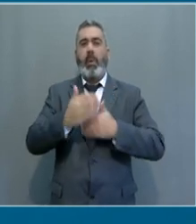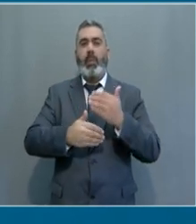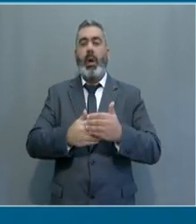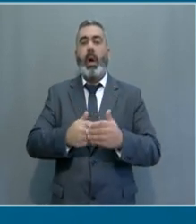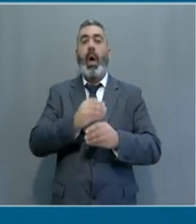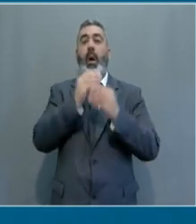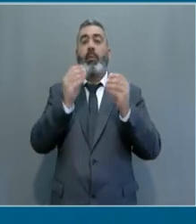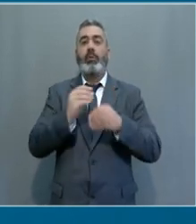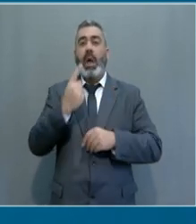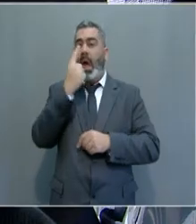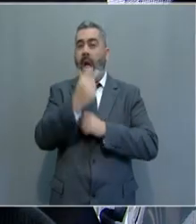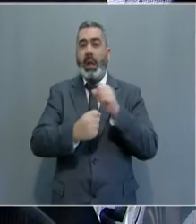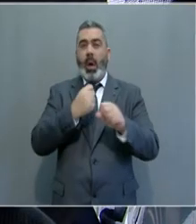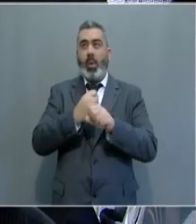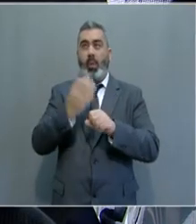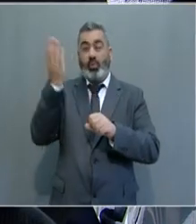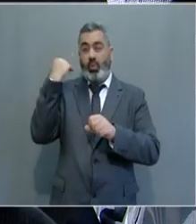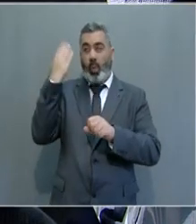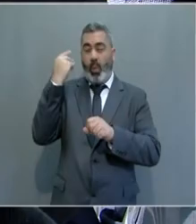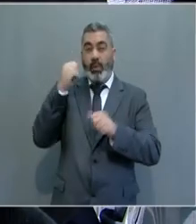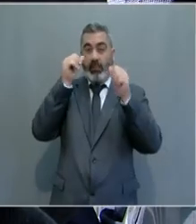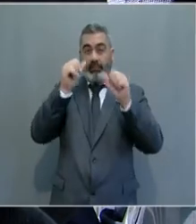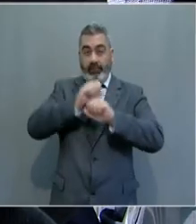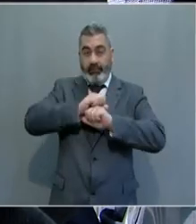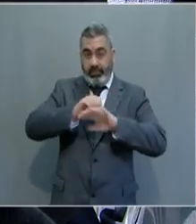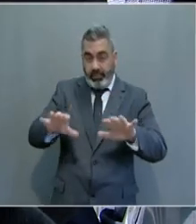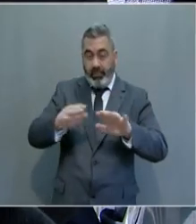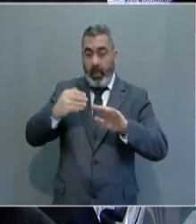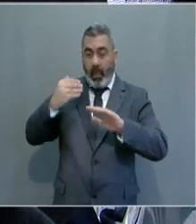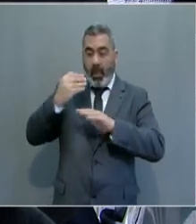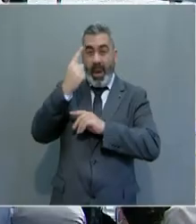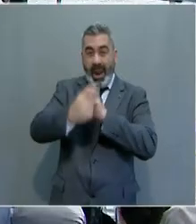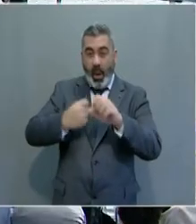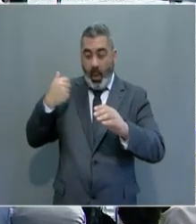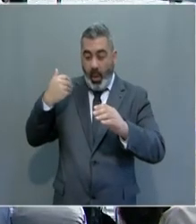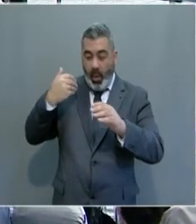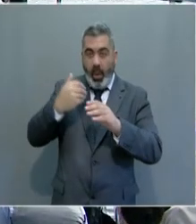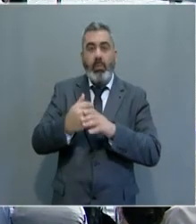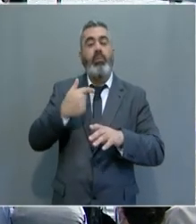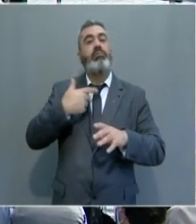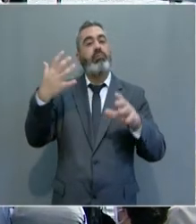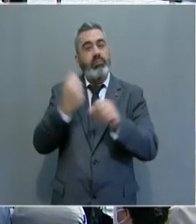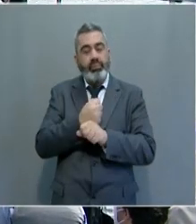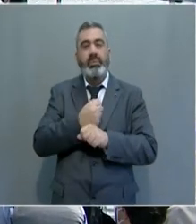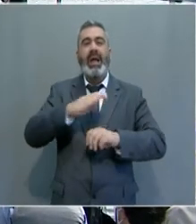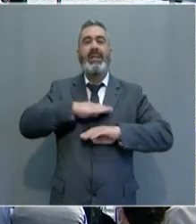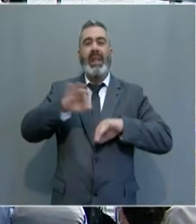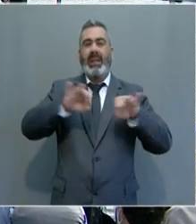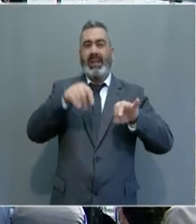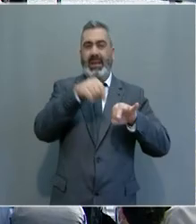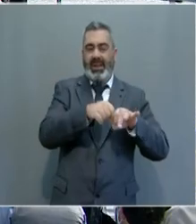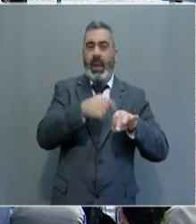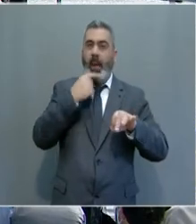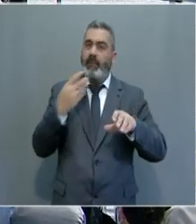σε λιγότερο από ένα χρόνο από τότε που παρουσιάσαμε αυτό το σχέδιο, έχουμε ενσωματώσει στη στρατηγική μας τη δέσμευση για